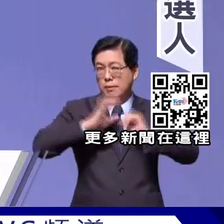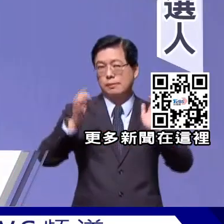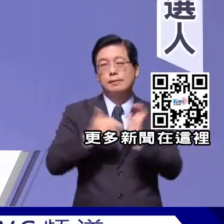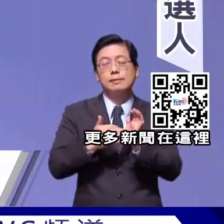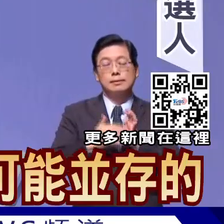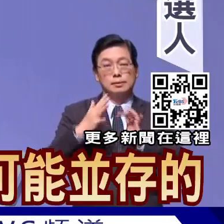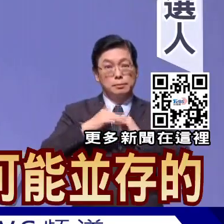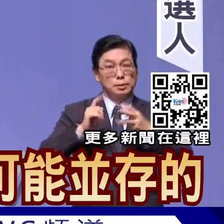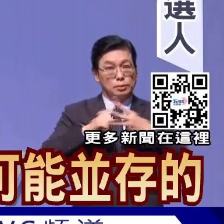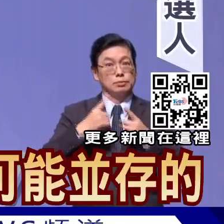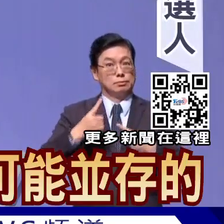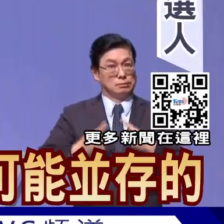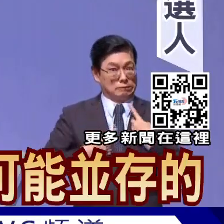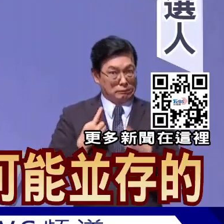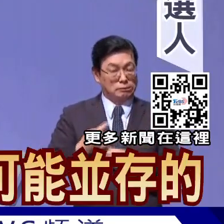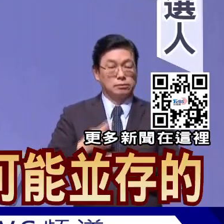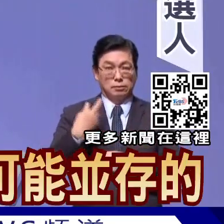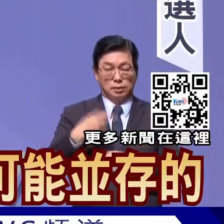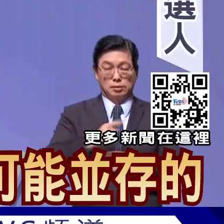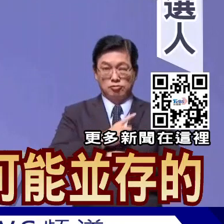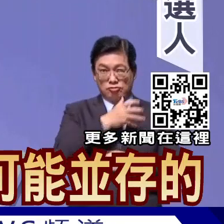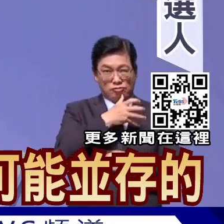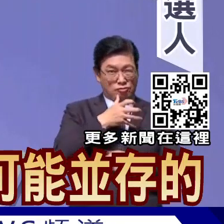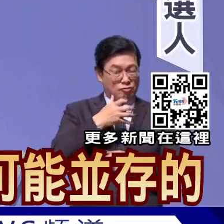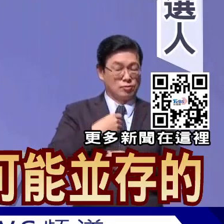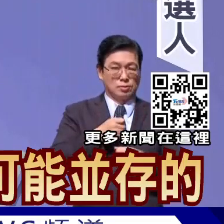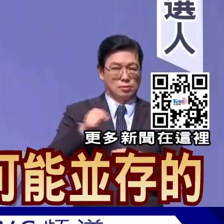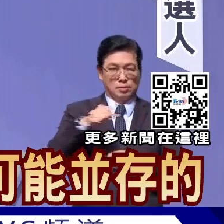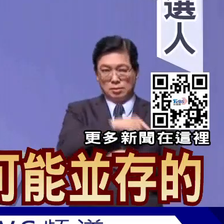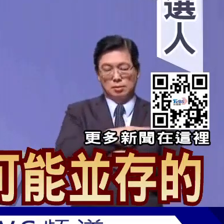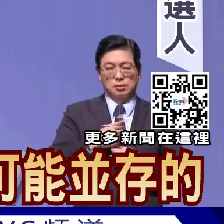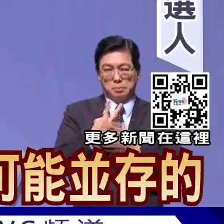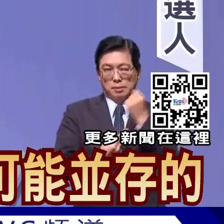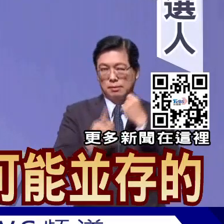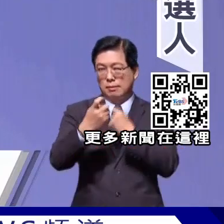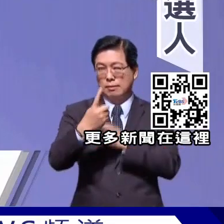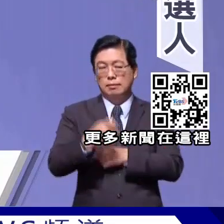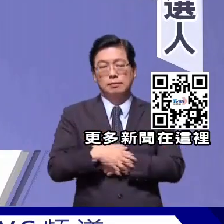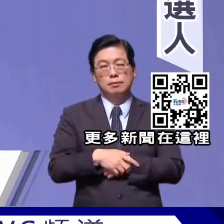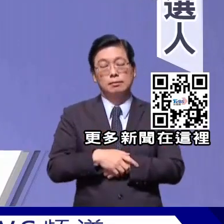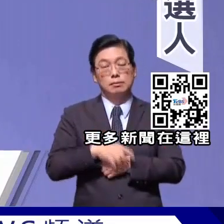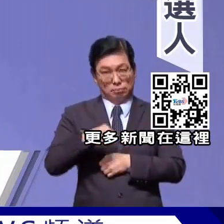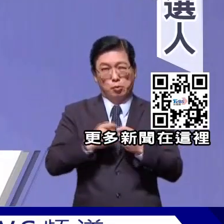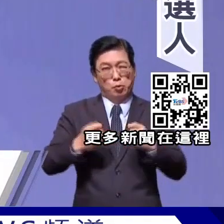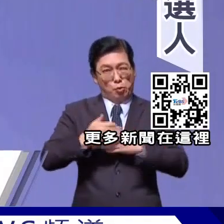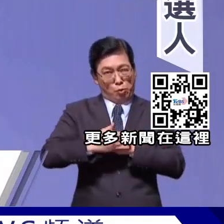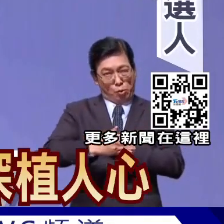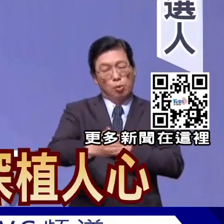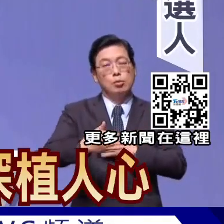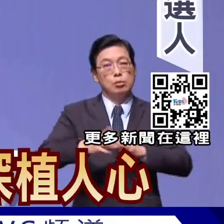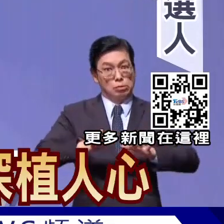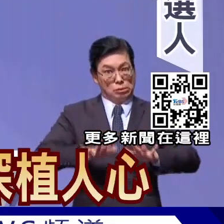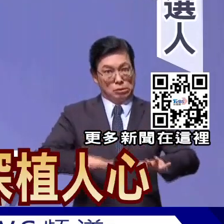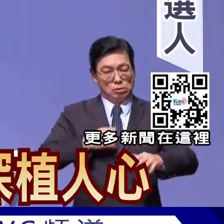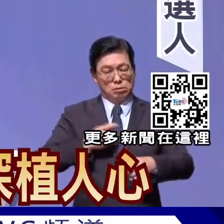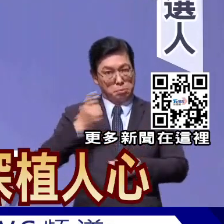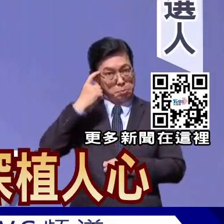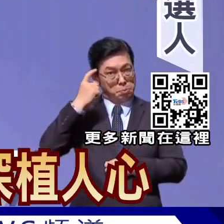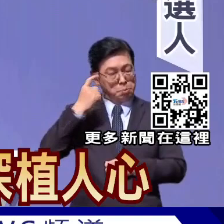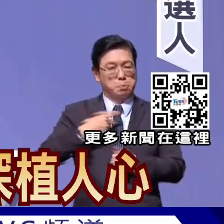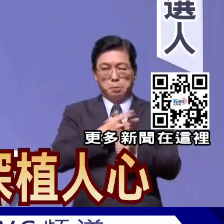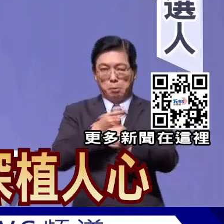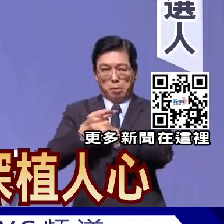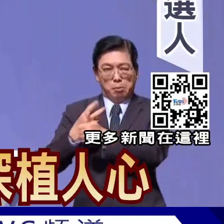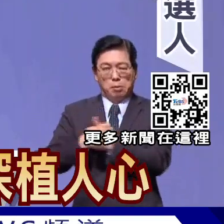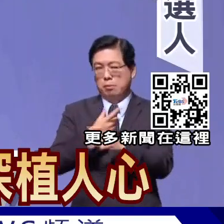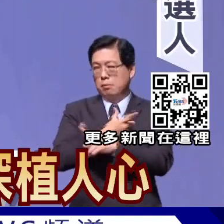DNA。 民主自由跟独裁专政是不可能并存的，这就是我的立场。民主自由的信念早已经